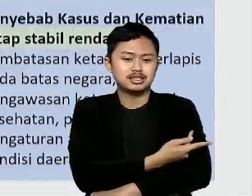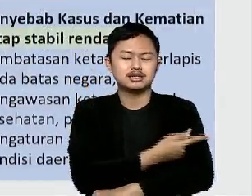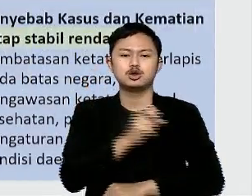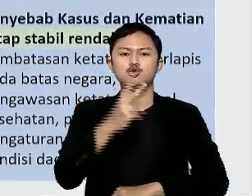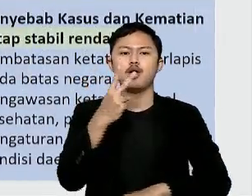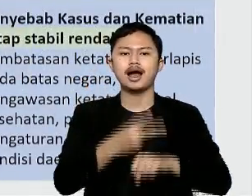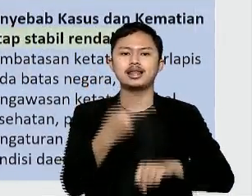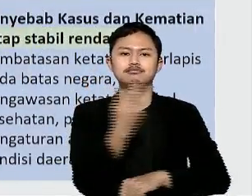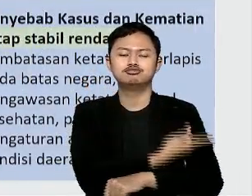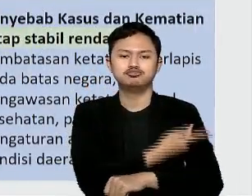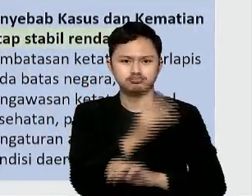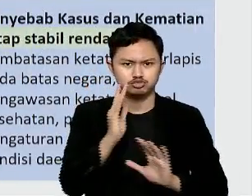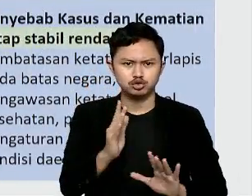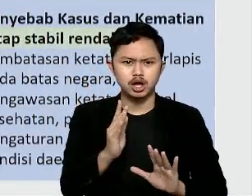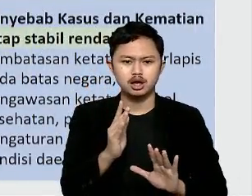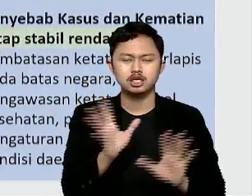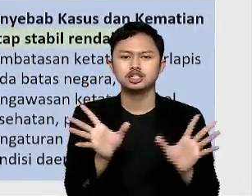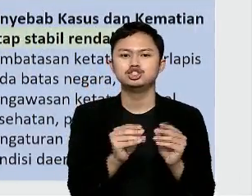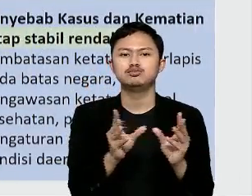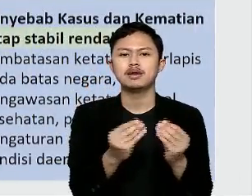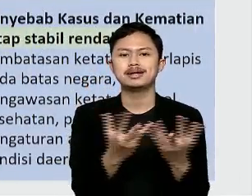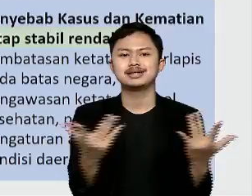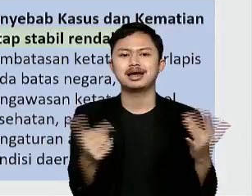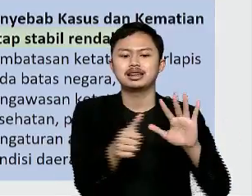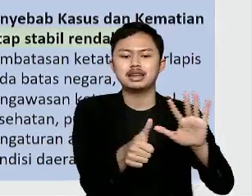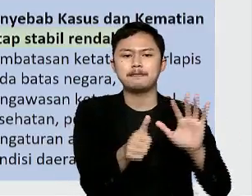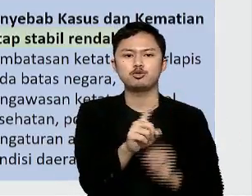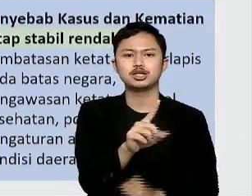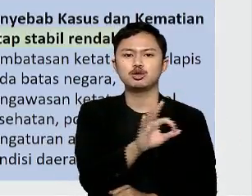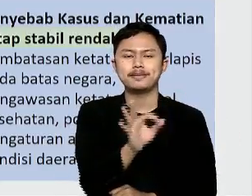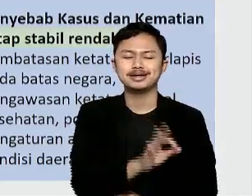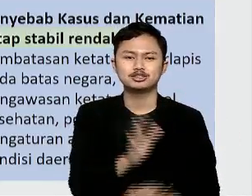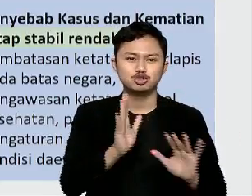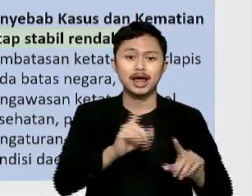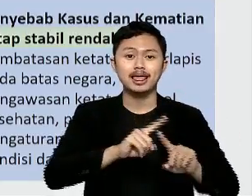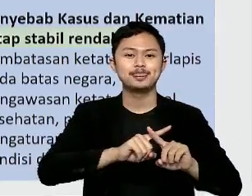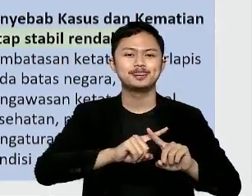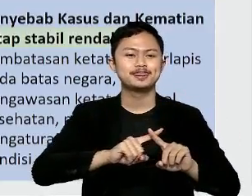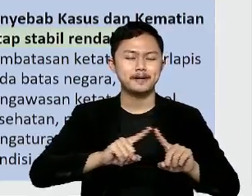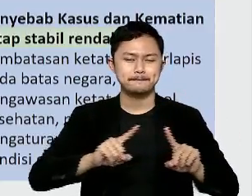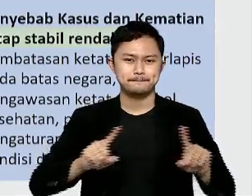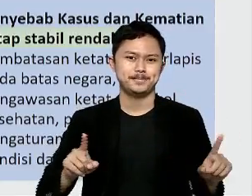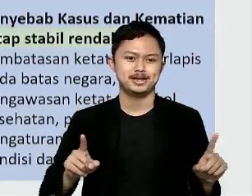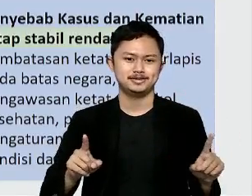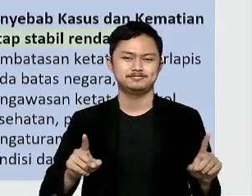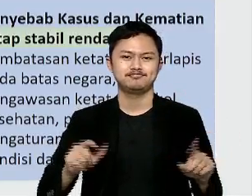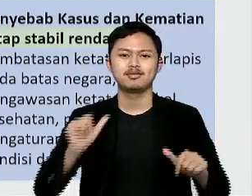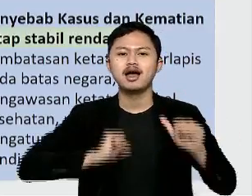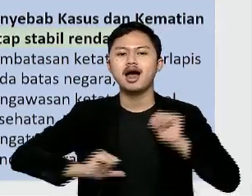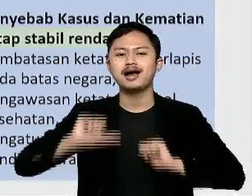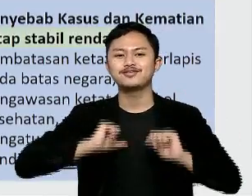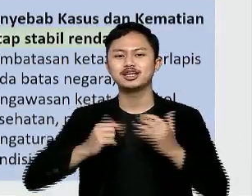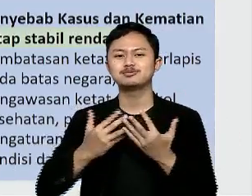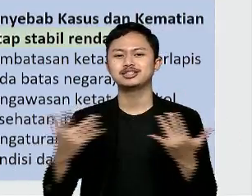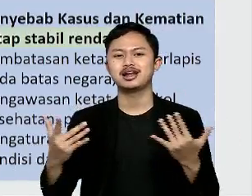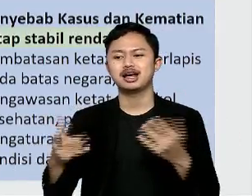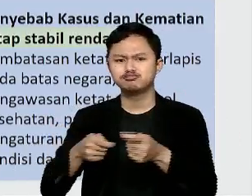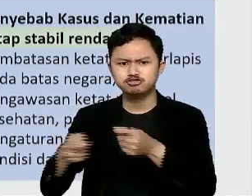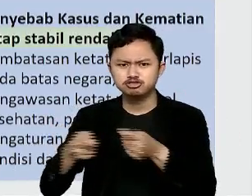lengkap yang telah mencapai 61% ini tidak dibarengi dengan pengaturan pada kegiatan